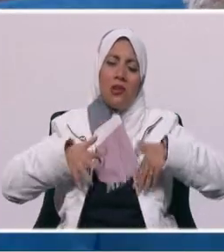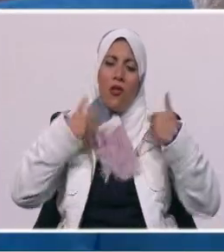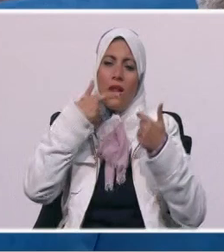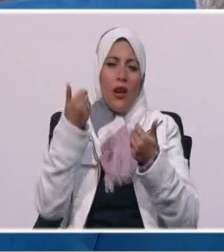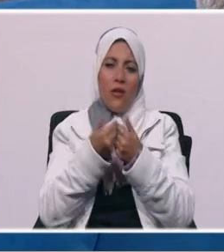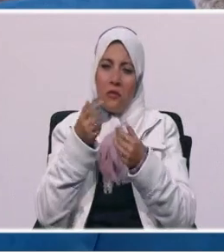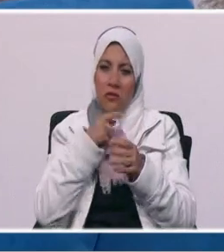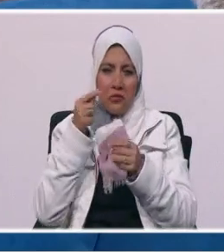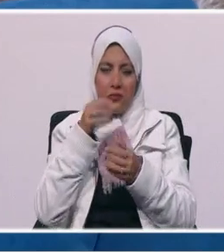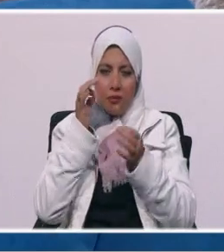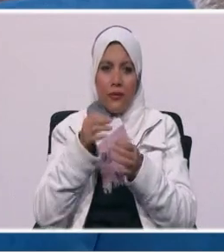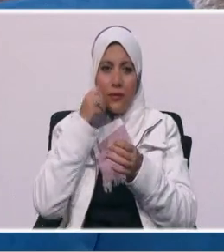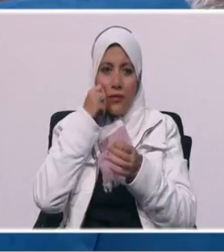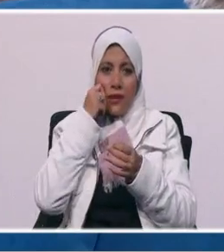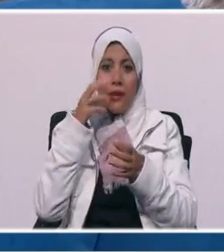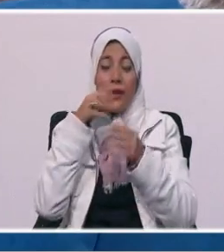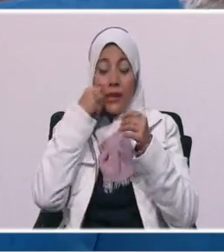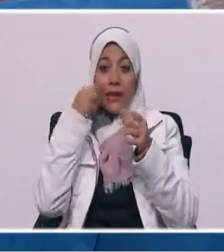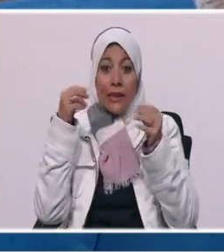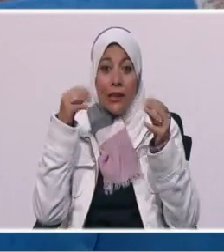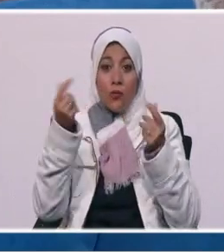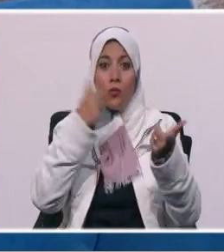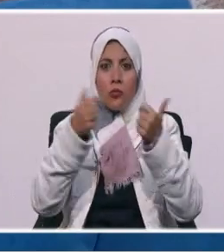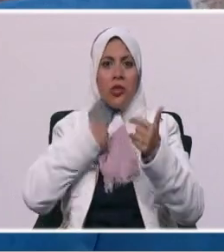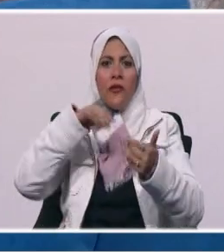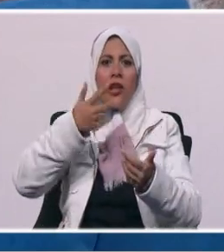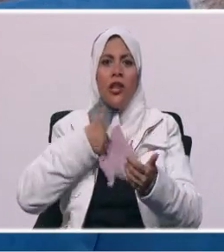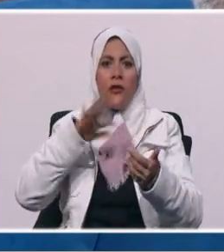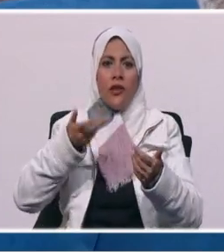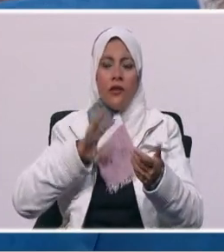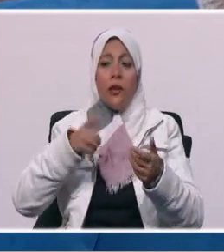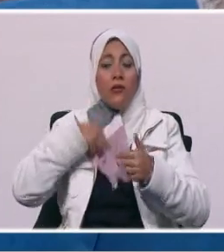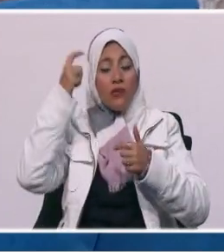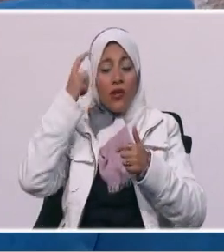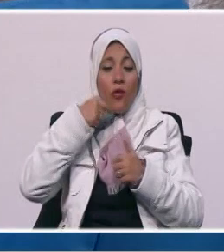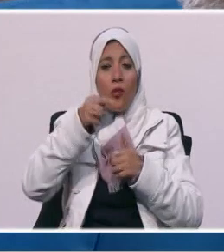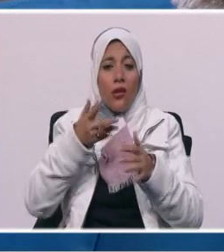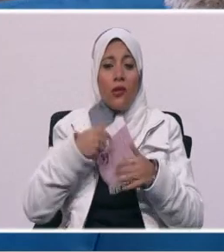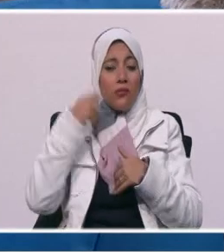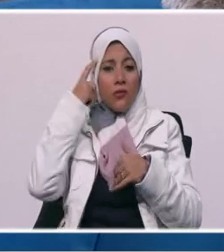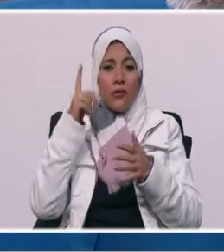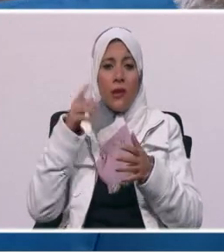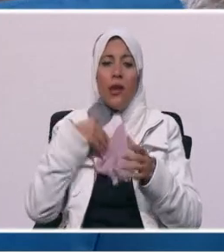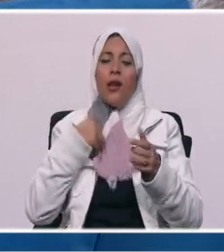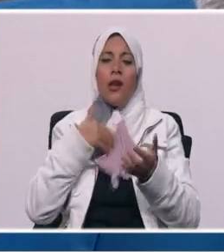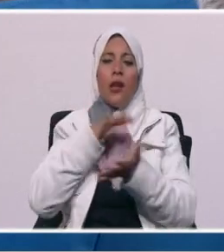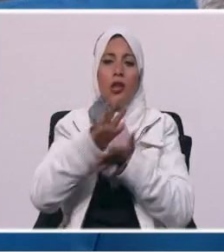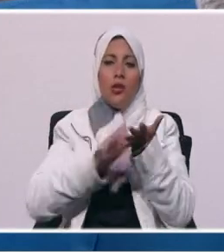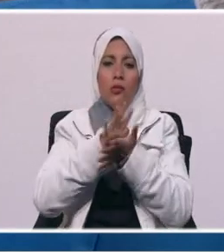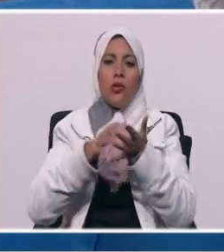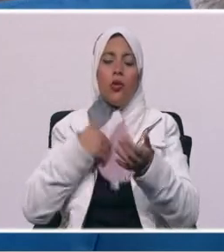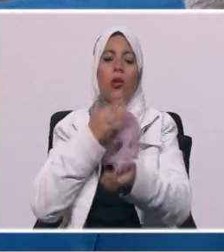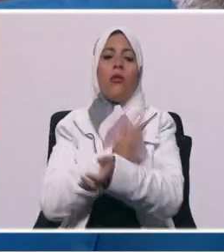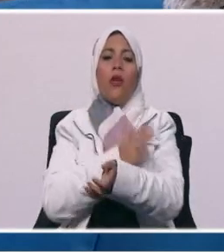سالت كتير كتير عشان قالوا لي انت كنت فين. هي دي مشكله، انا مش لاقيه رد غير ان انا اقول فعلا كانت عندي مشكله صحيه. هو